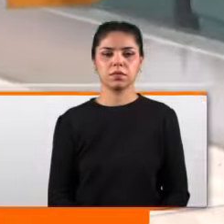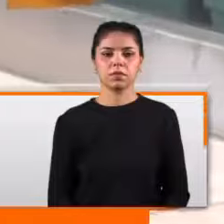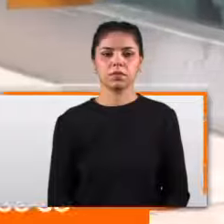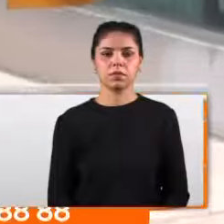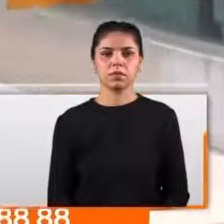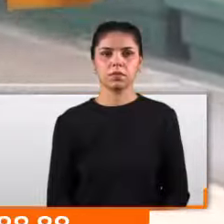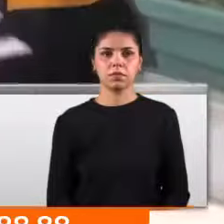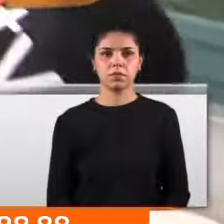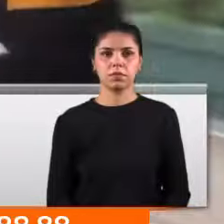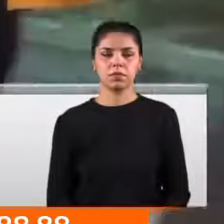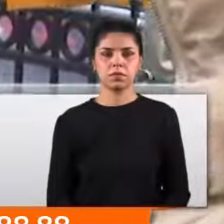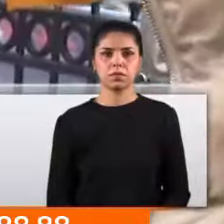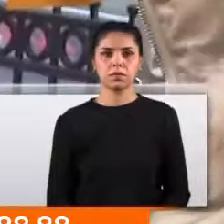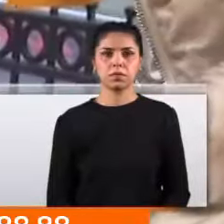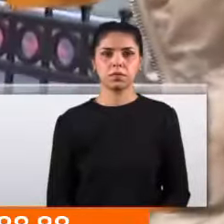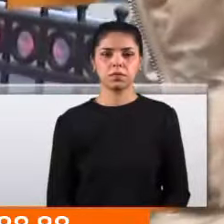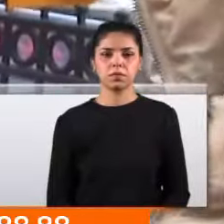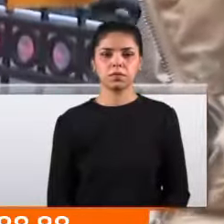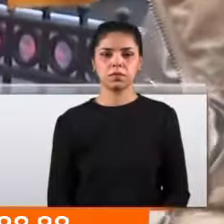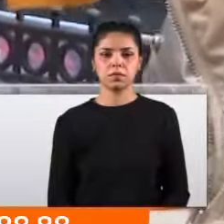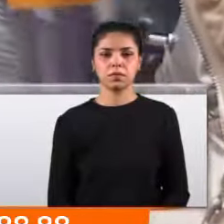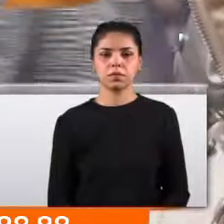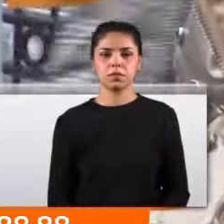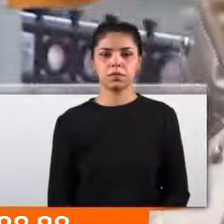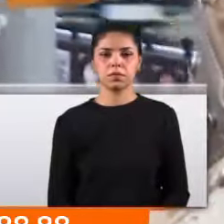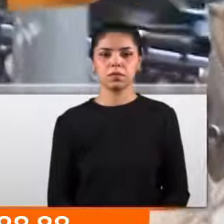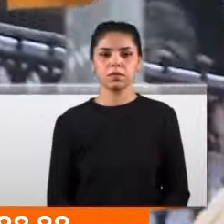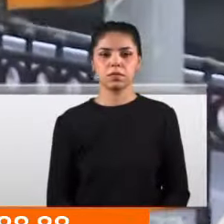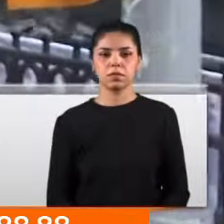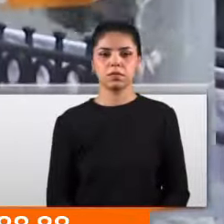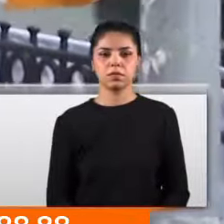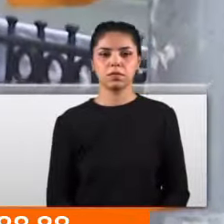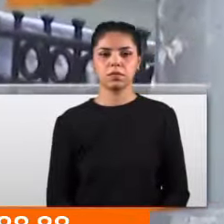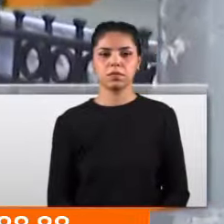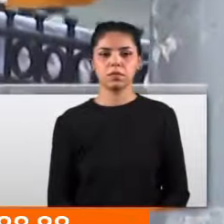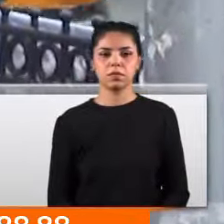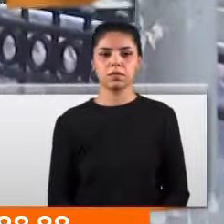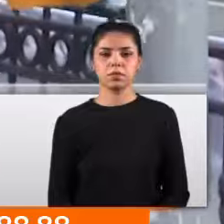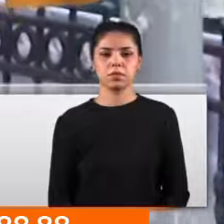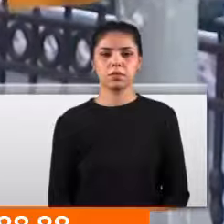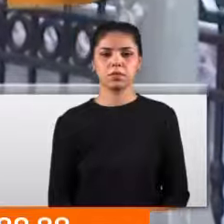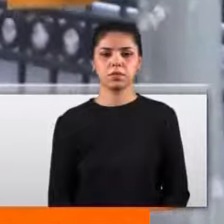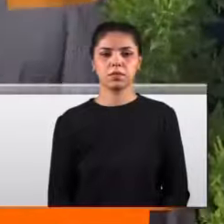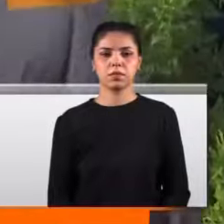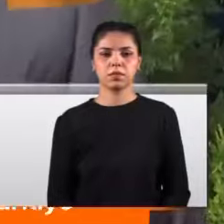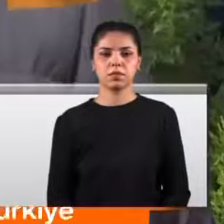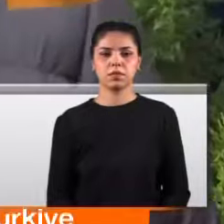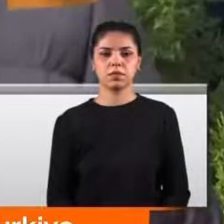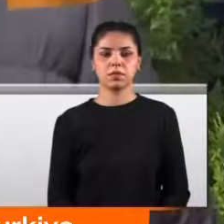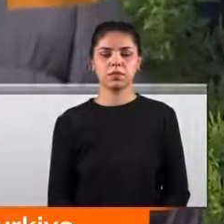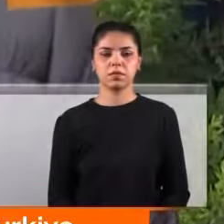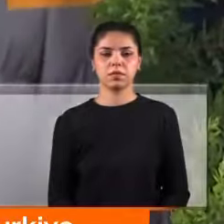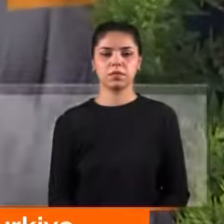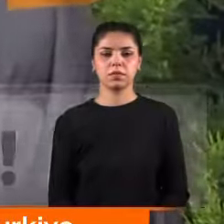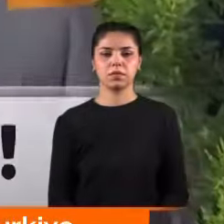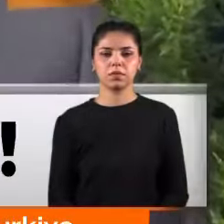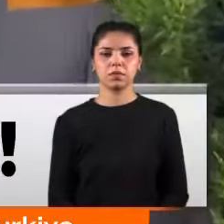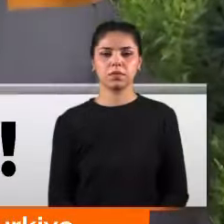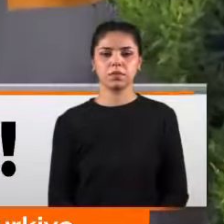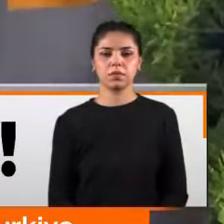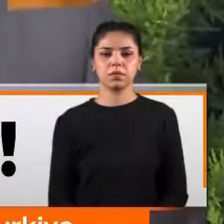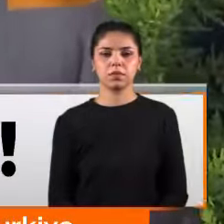Başka ne alacağız? Araba alırız. Ben kalırsa ben dünyayı gezerdim ama eşim zannedersem evde otururuz. O parayla ben o dünya